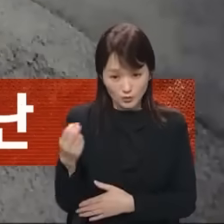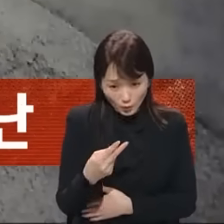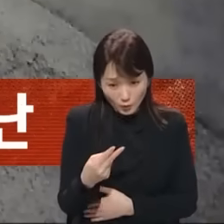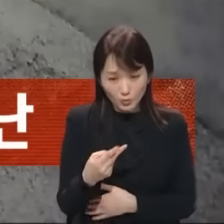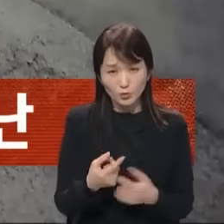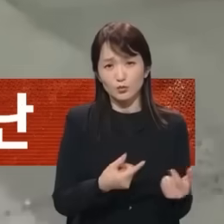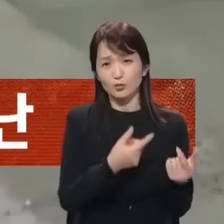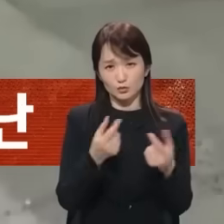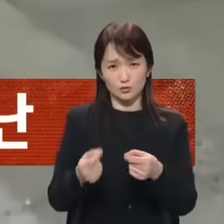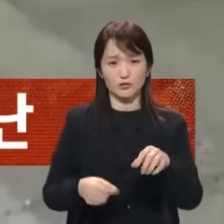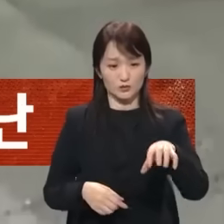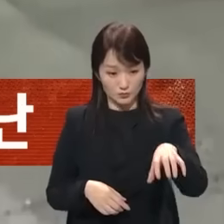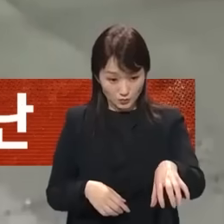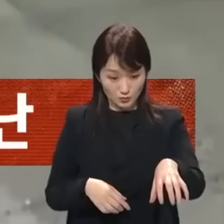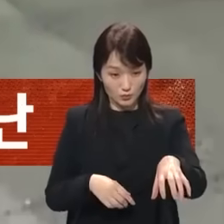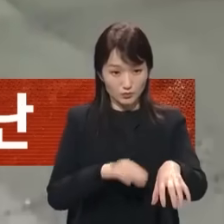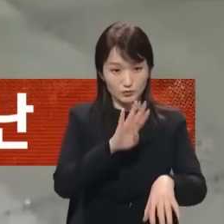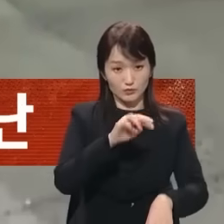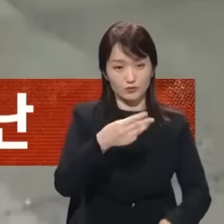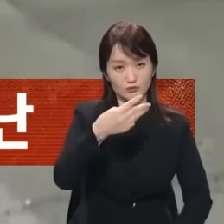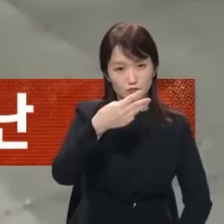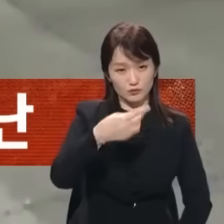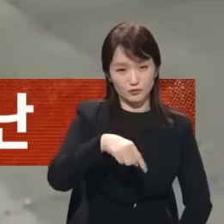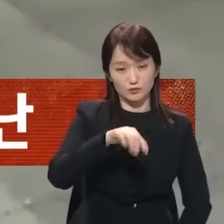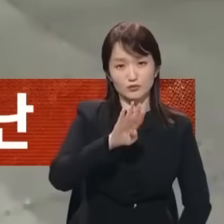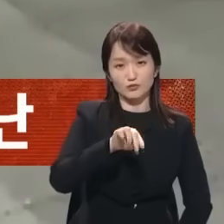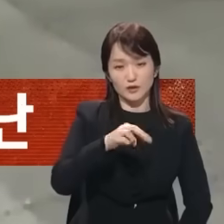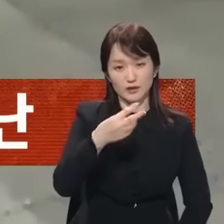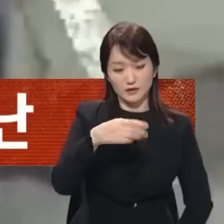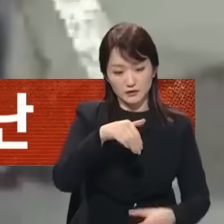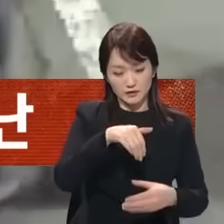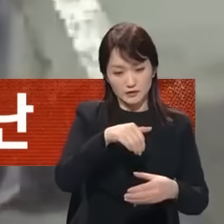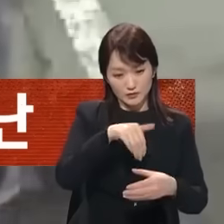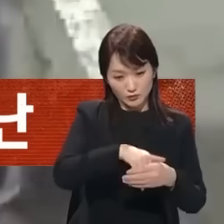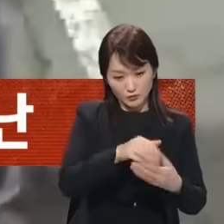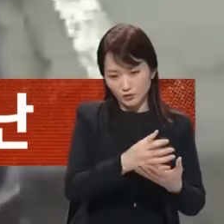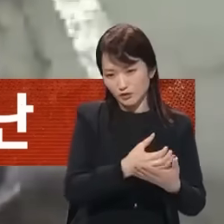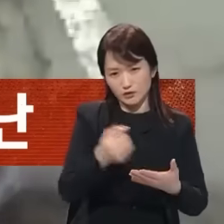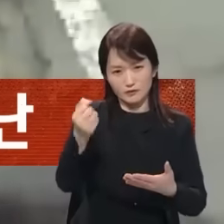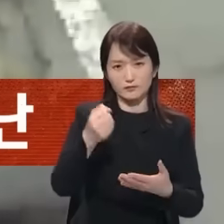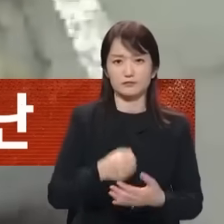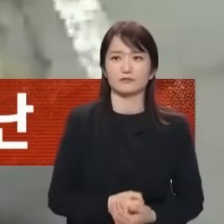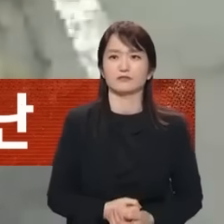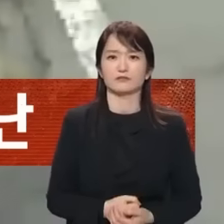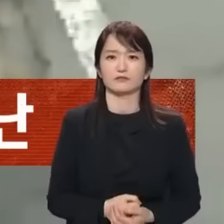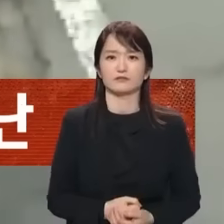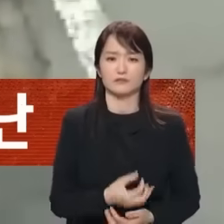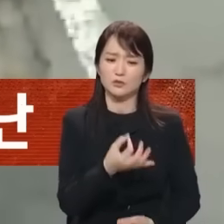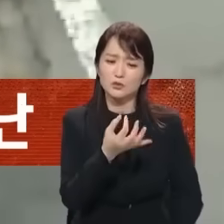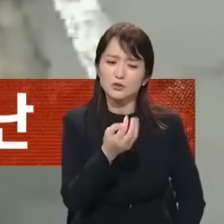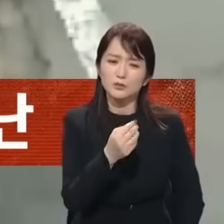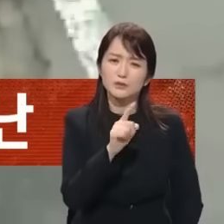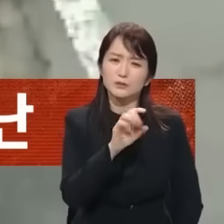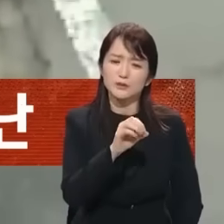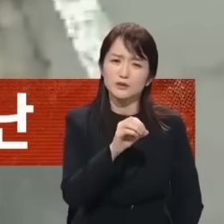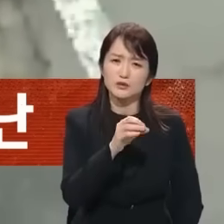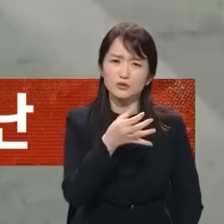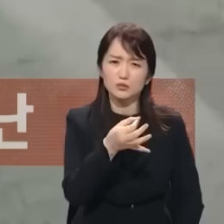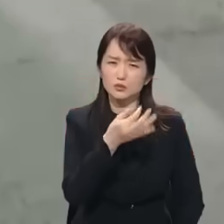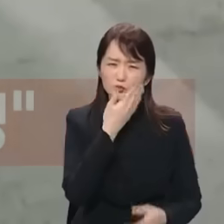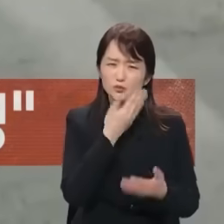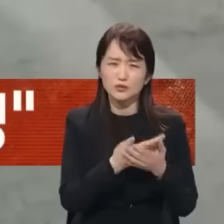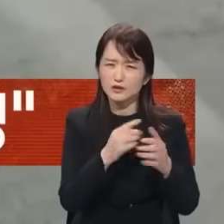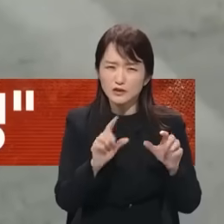자리에서 또 블루베리를 가져간 겁니다이 제보하신 분은 이게 한 10만 원 정도 한다고 하는데 돈이 문제가 아니라